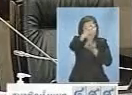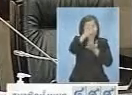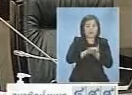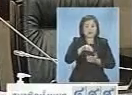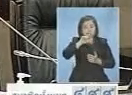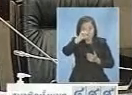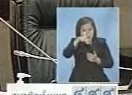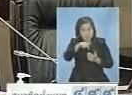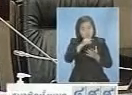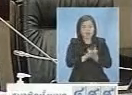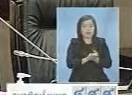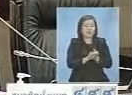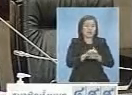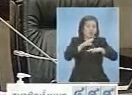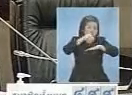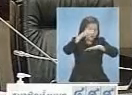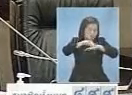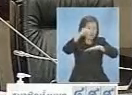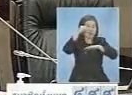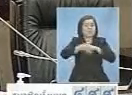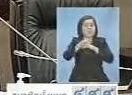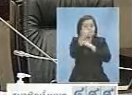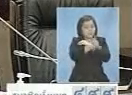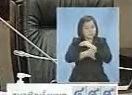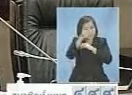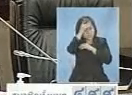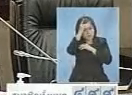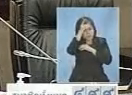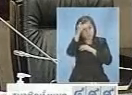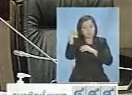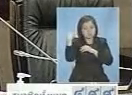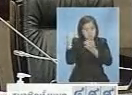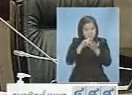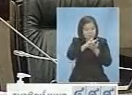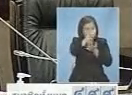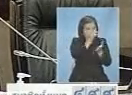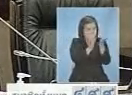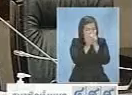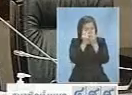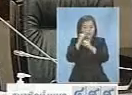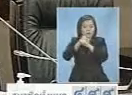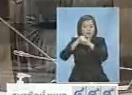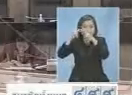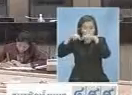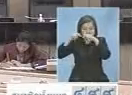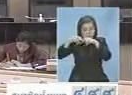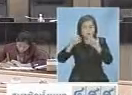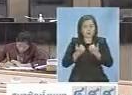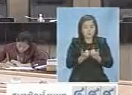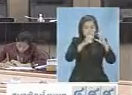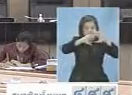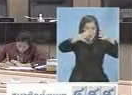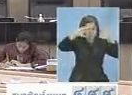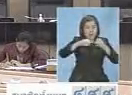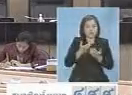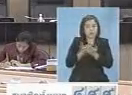วีเดนและเยอรมันฮังการีท่านประธานครับรัฐบาลนี้ของงบสำหรับงบประ